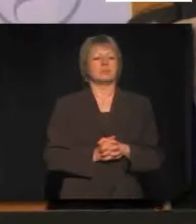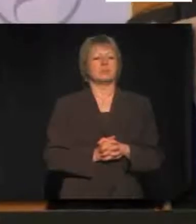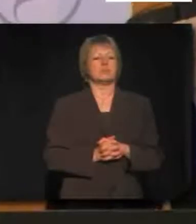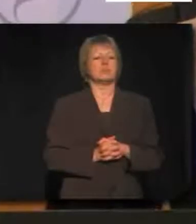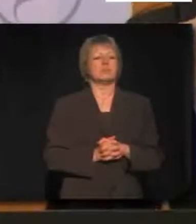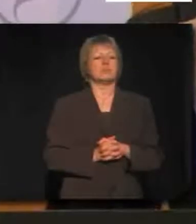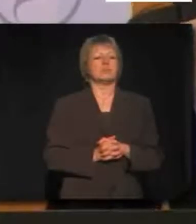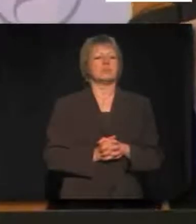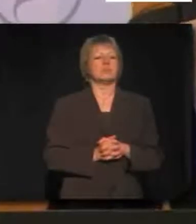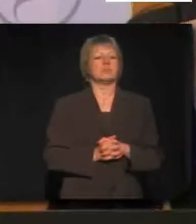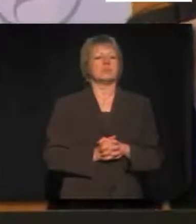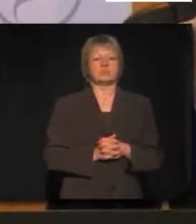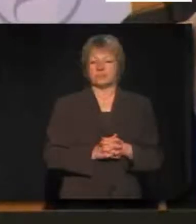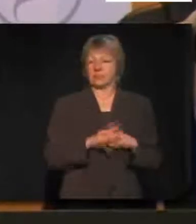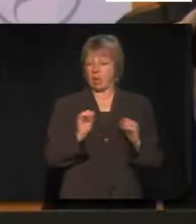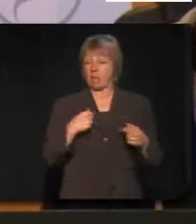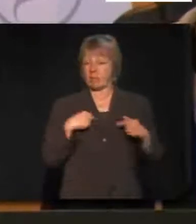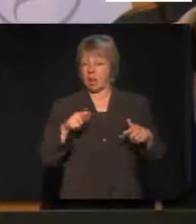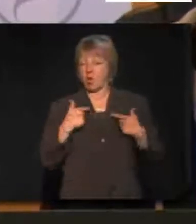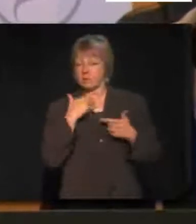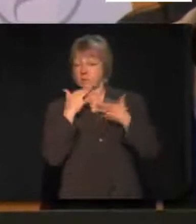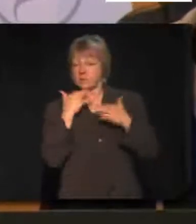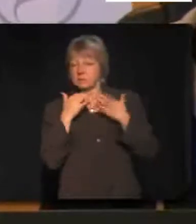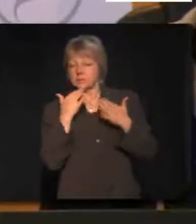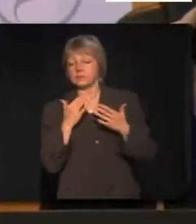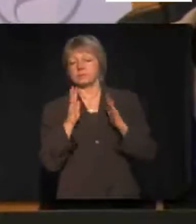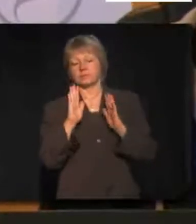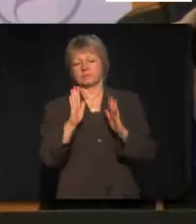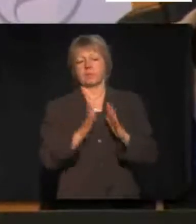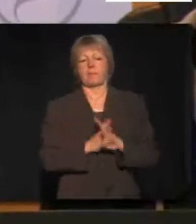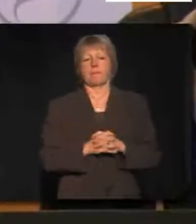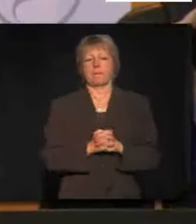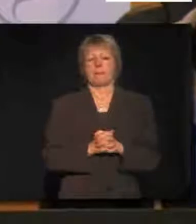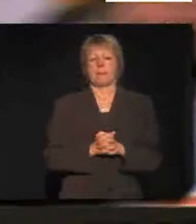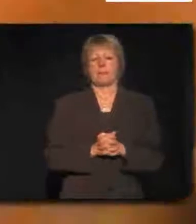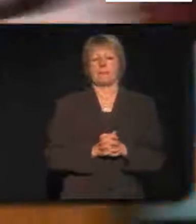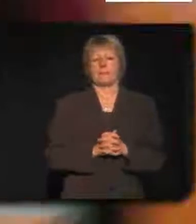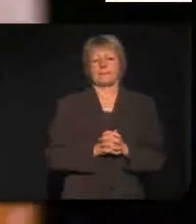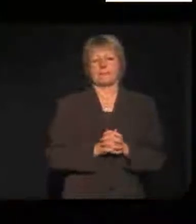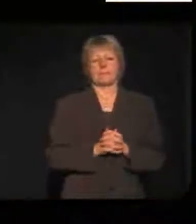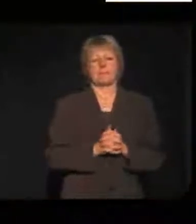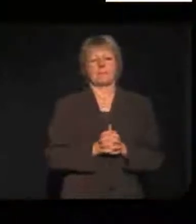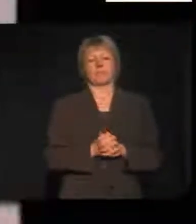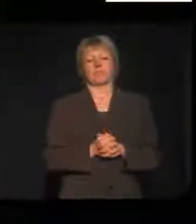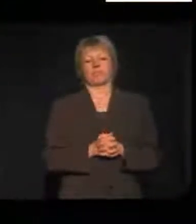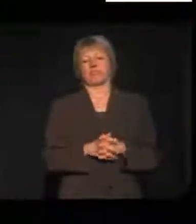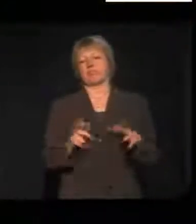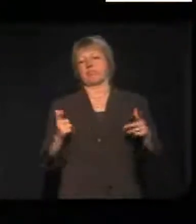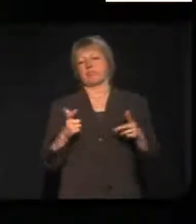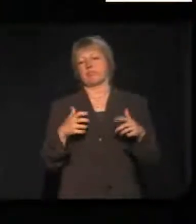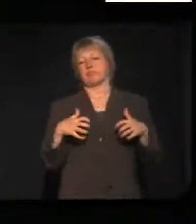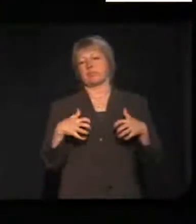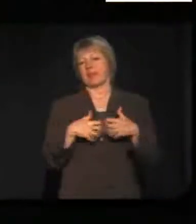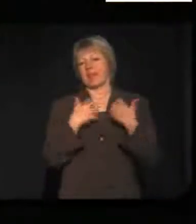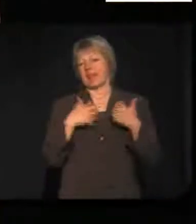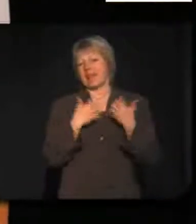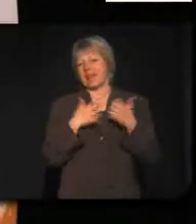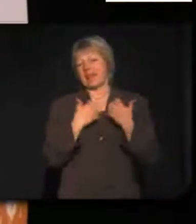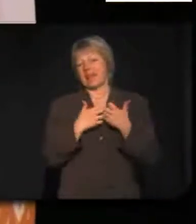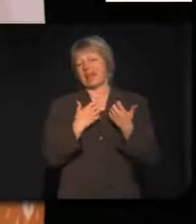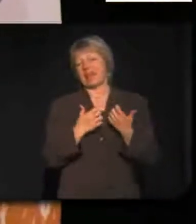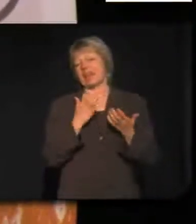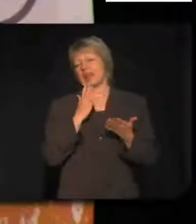okay kann ich loslegen ja also Kriege sind für uns lange her sie sind weit